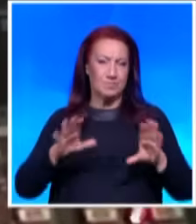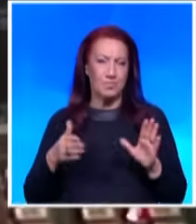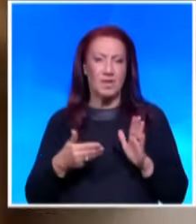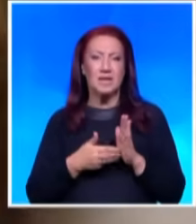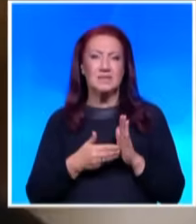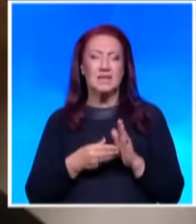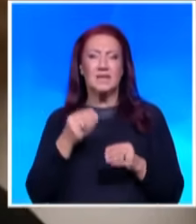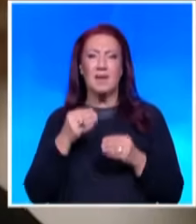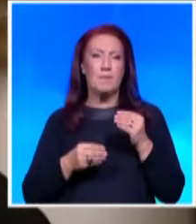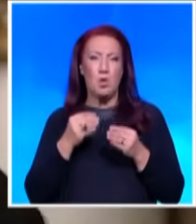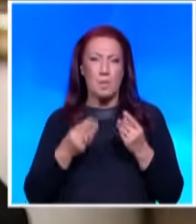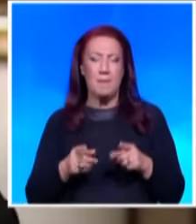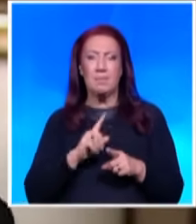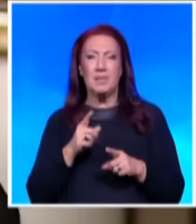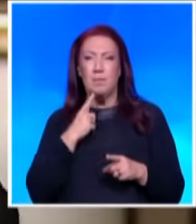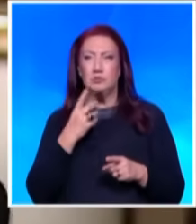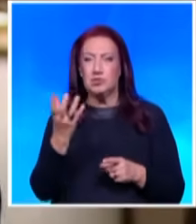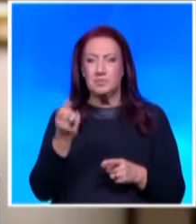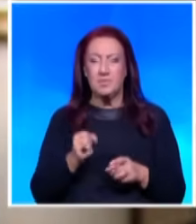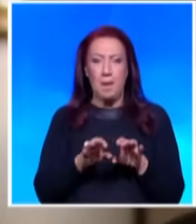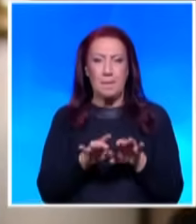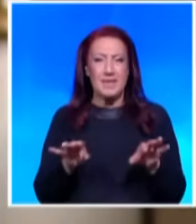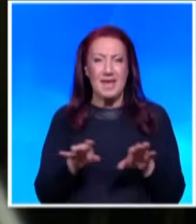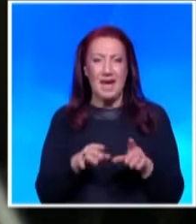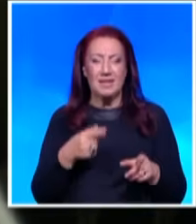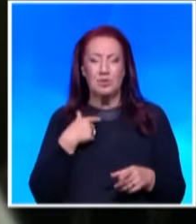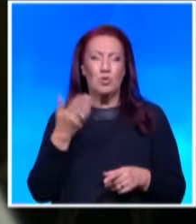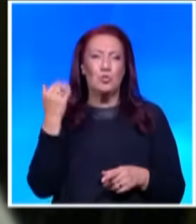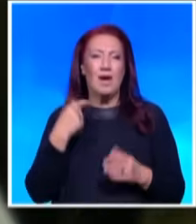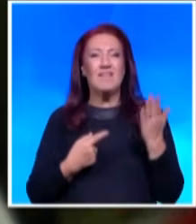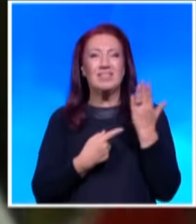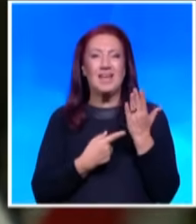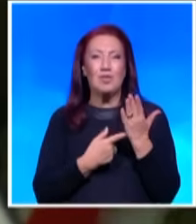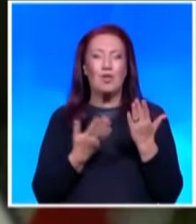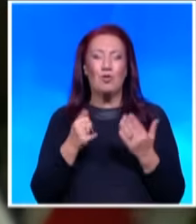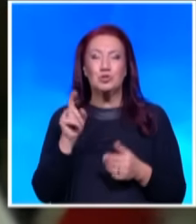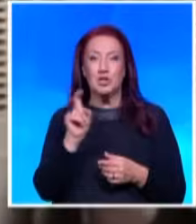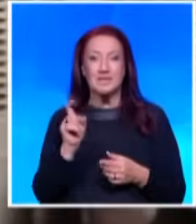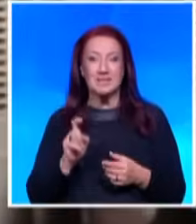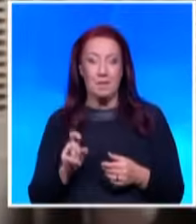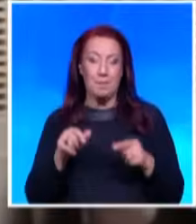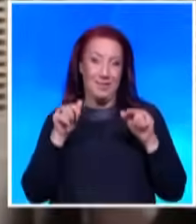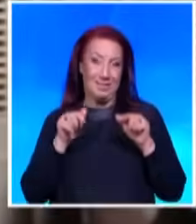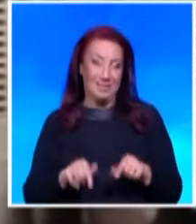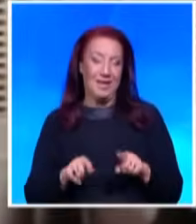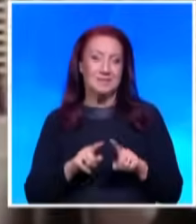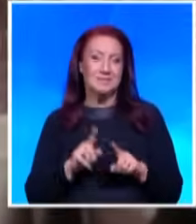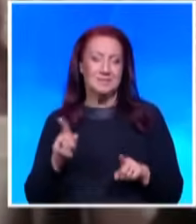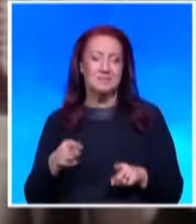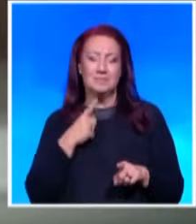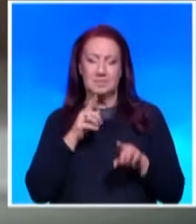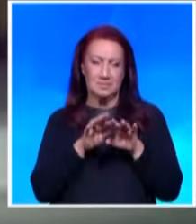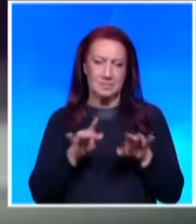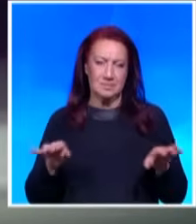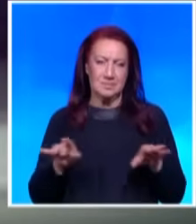на вокалите и пианото на Ленън поради ограничената технология по това време. Парчето, което излиза днес, е с вокал и